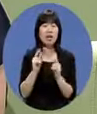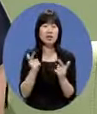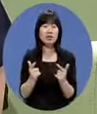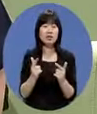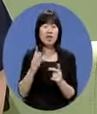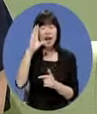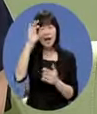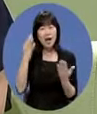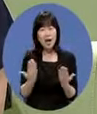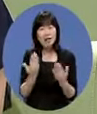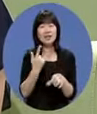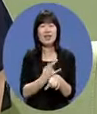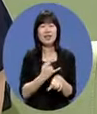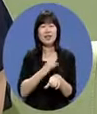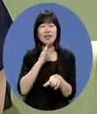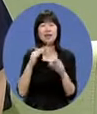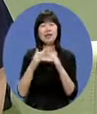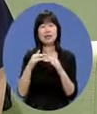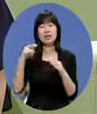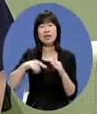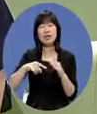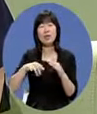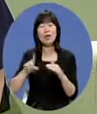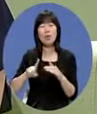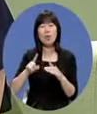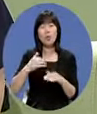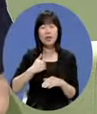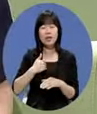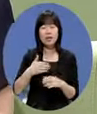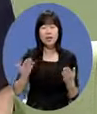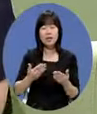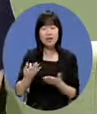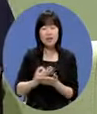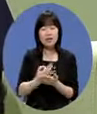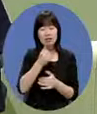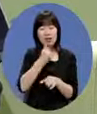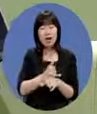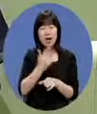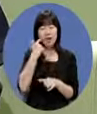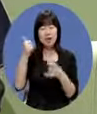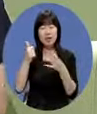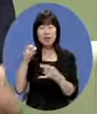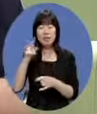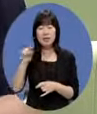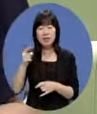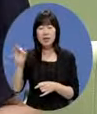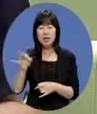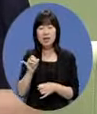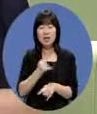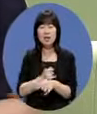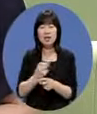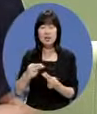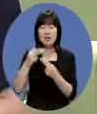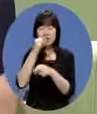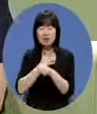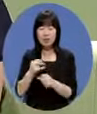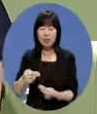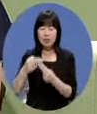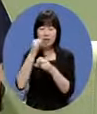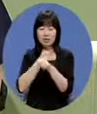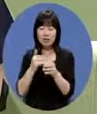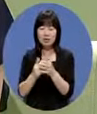아니고요. 아르바이트를 해야 돼요. 그러니까 집에서 예. 뭔가 자기가 일거리를 해서 아빠한테 100원 받아서 그거 저축해 가지고 모아